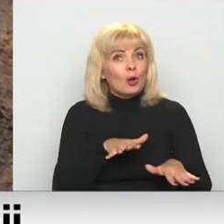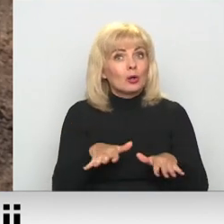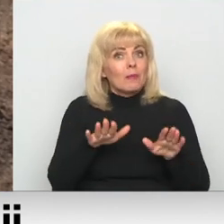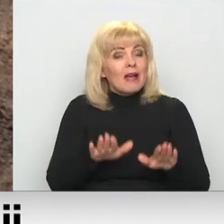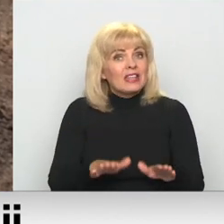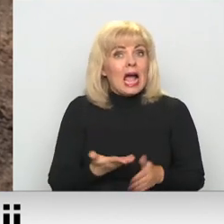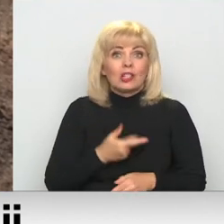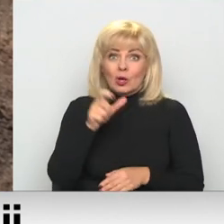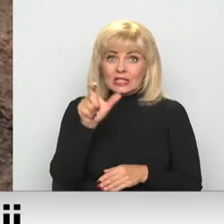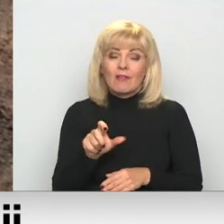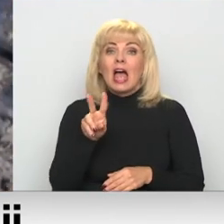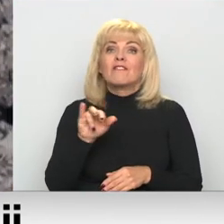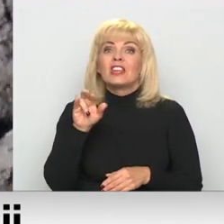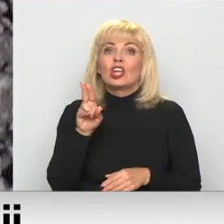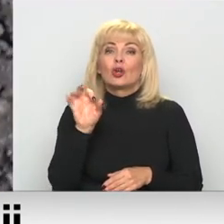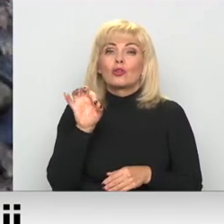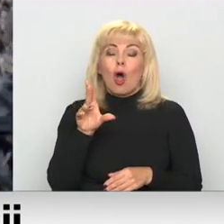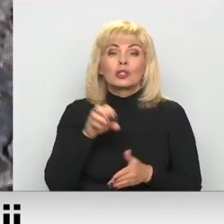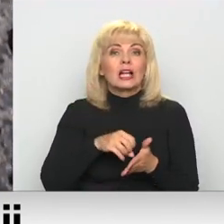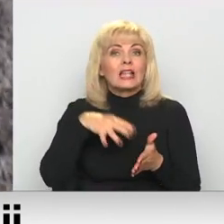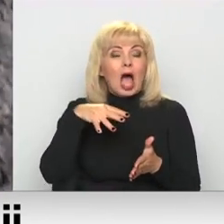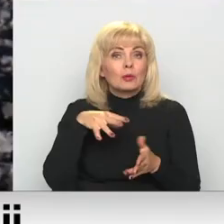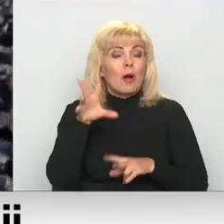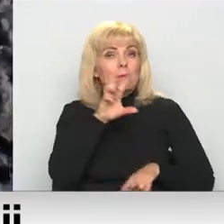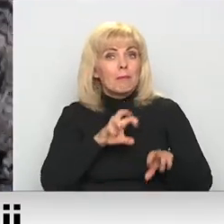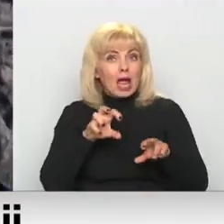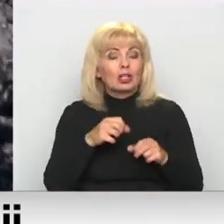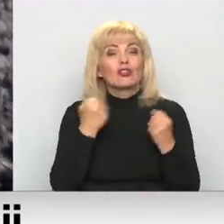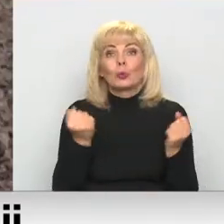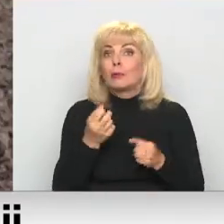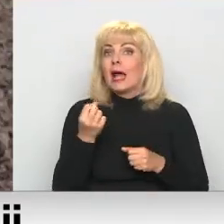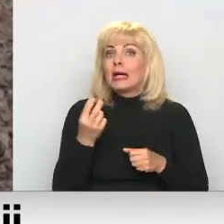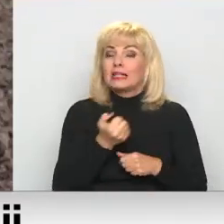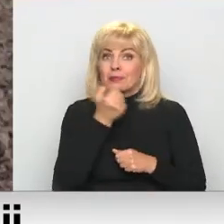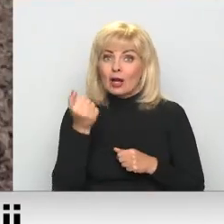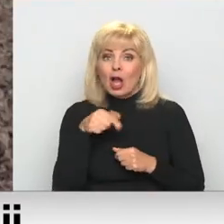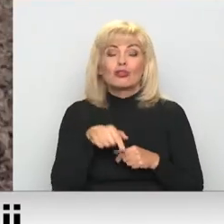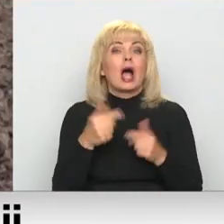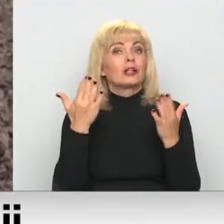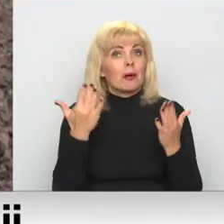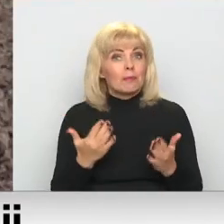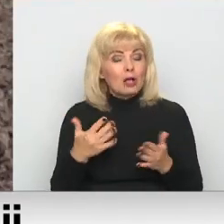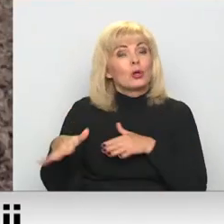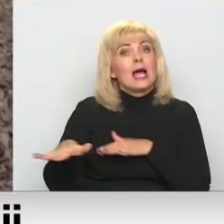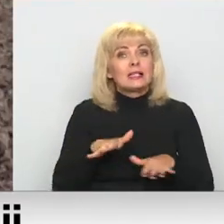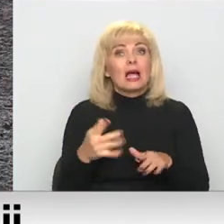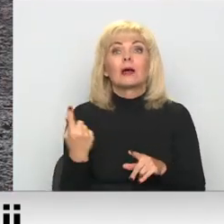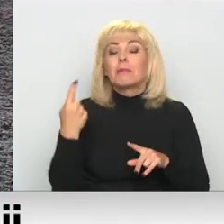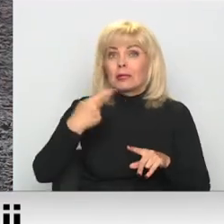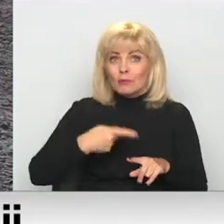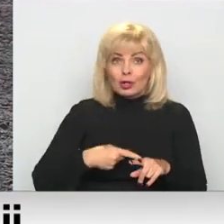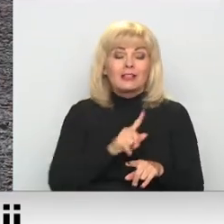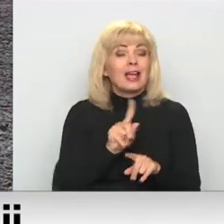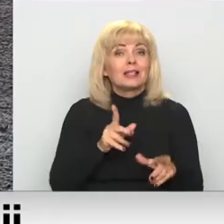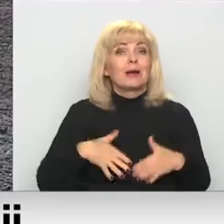vietējais iedzīvotājs Viktors, ar dārgumu meklēšanu nodarbojas jau 13 gadus. Šādu pasākumu viņš ir sarīkojis pirmo reizi un